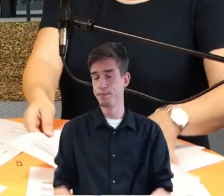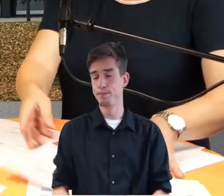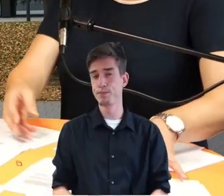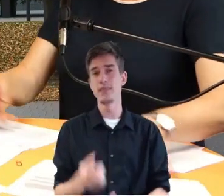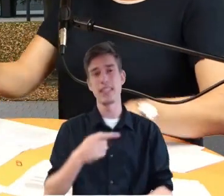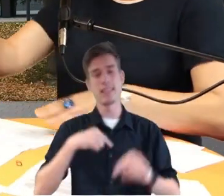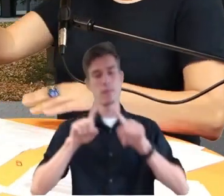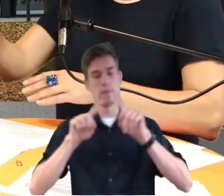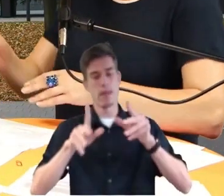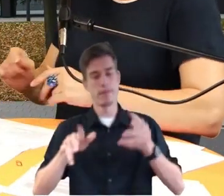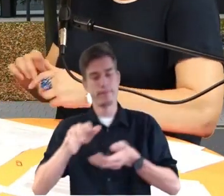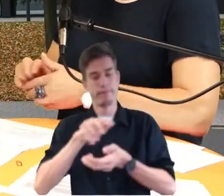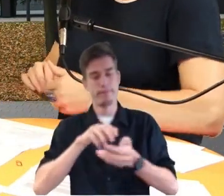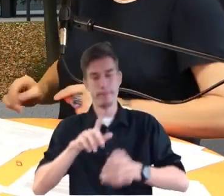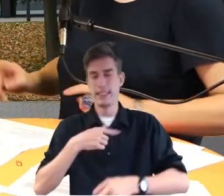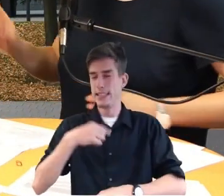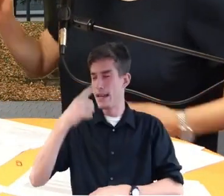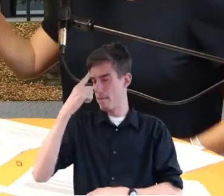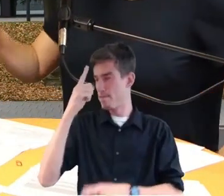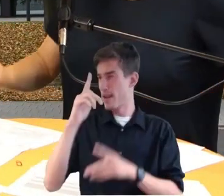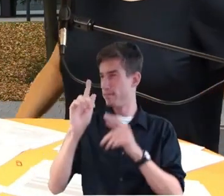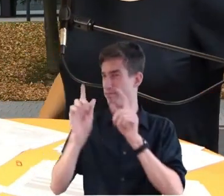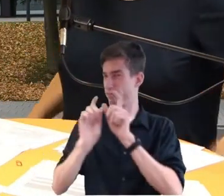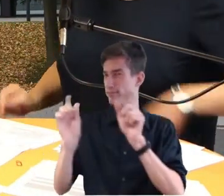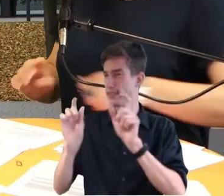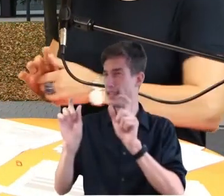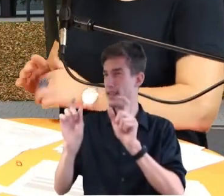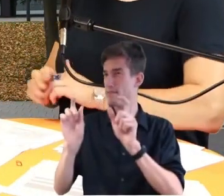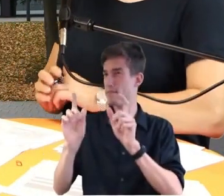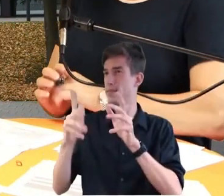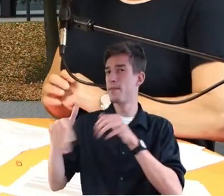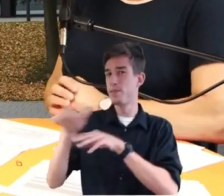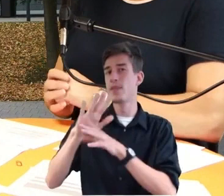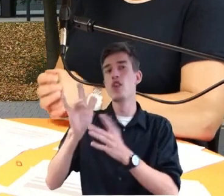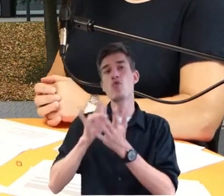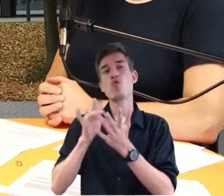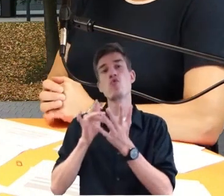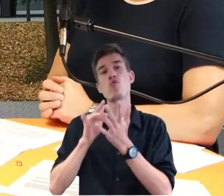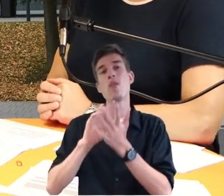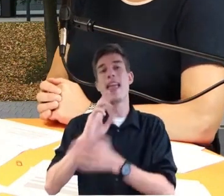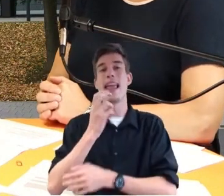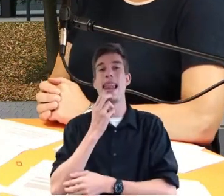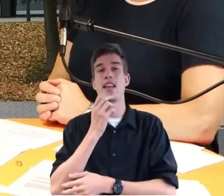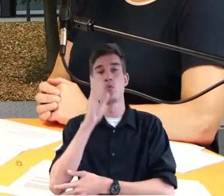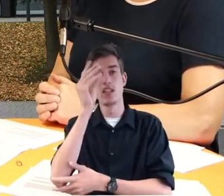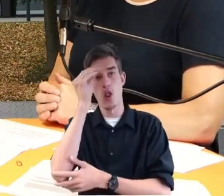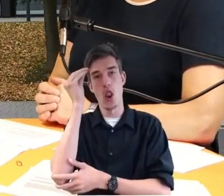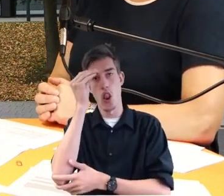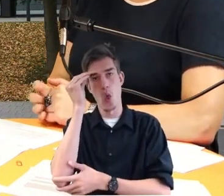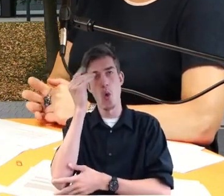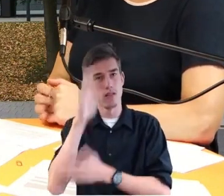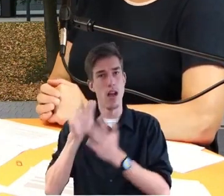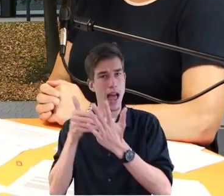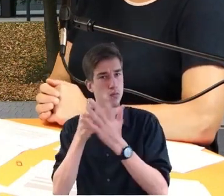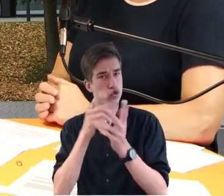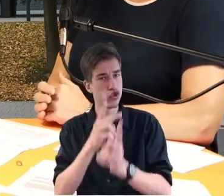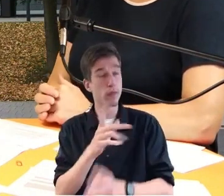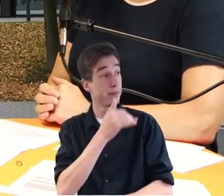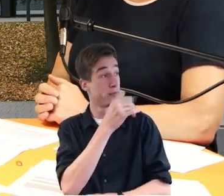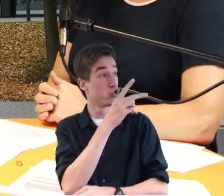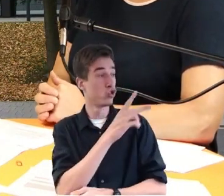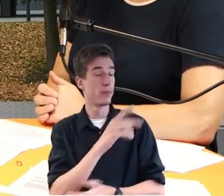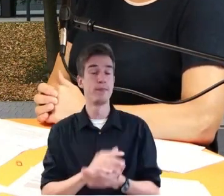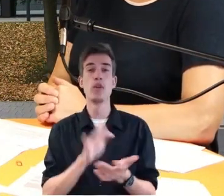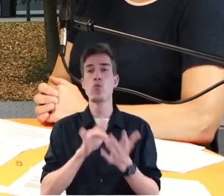ich glaube da geht es darum ob wir auch e learning angebote haben also wer wir sind seit mehreren